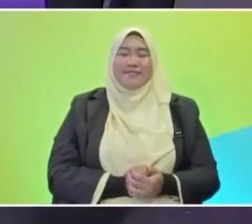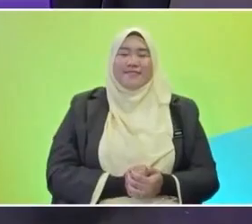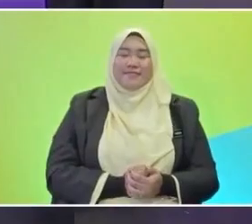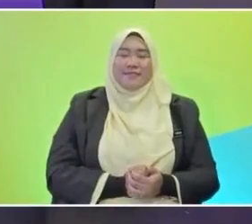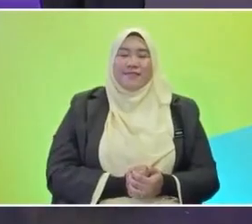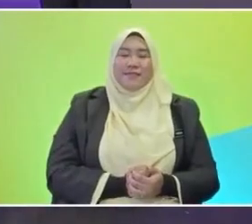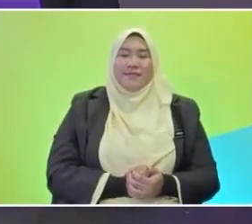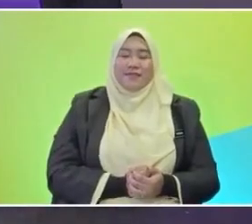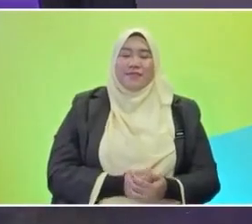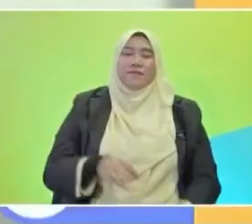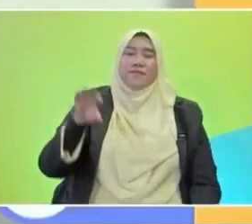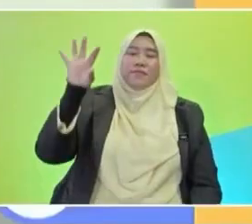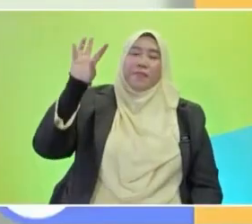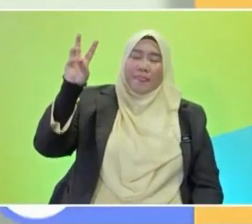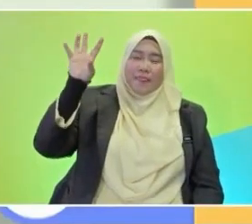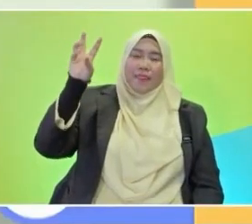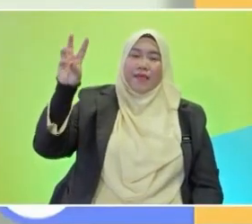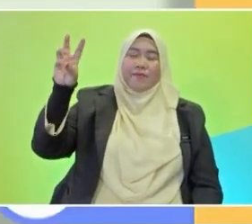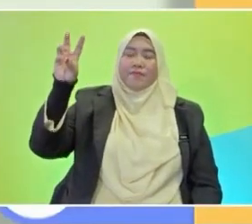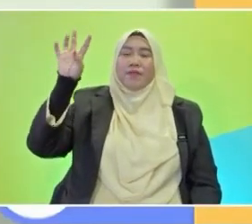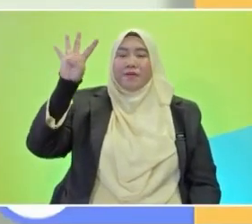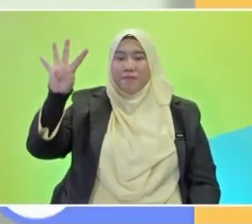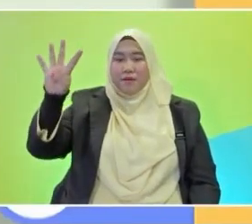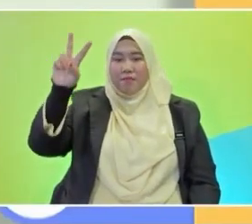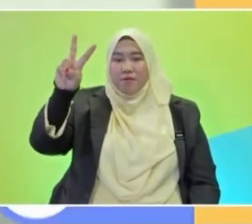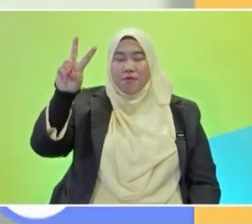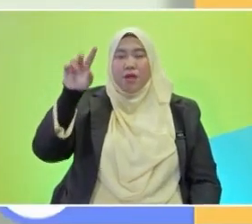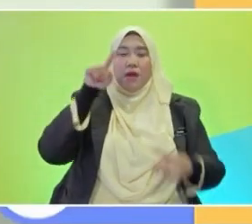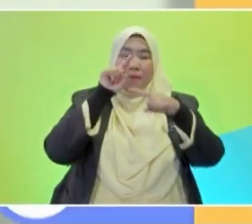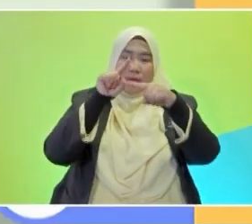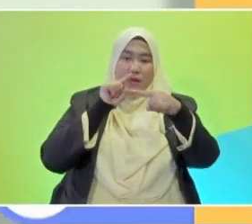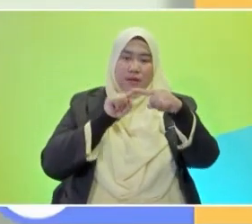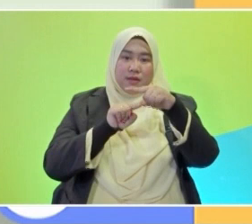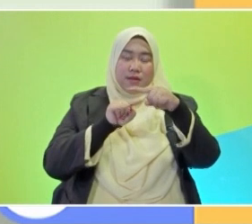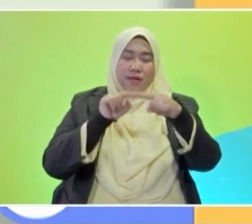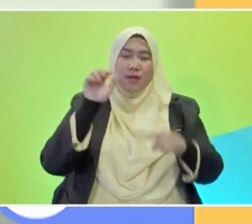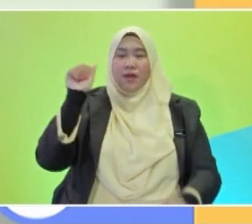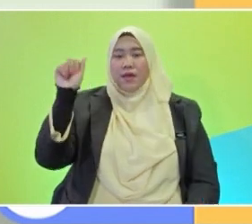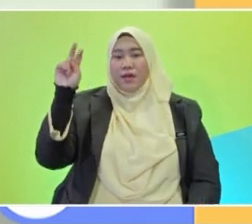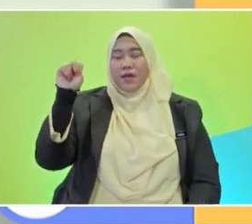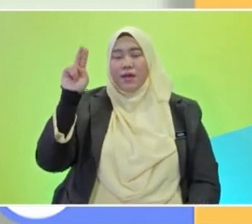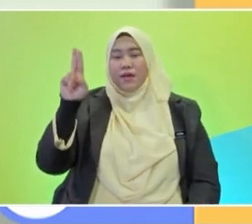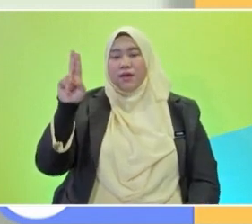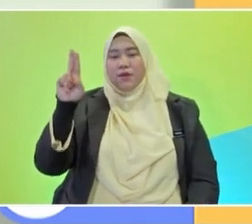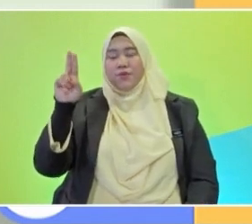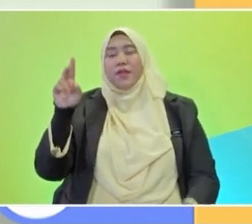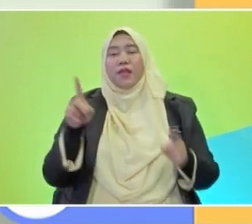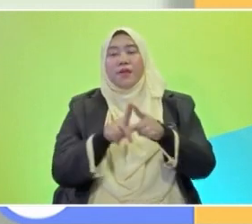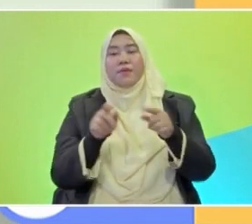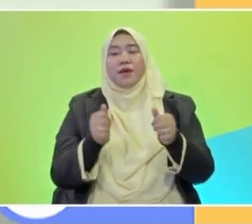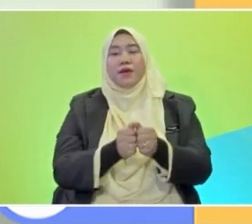baik Rp6.000 600 642 kita bagikan dengan anu sama dengan 54